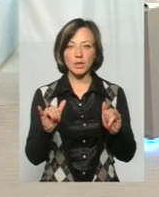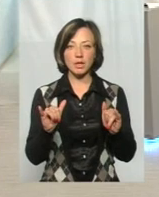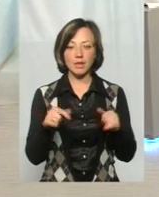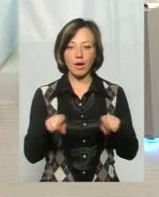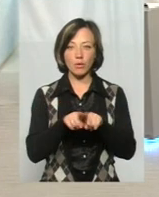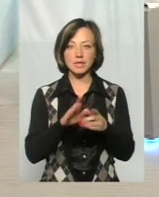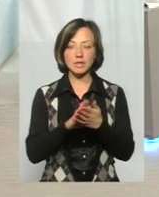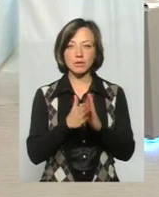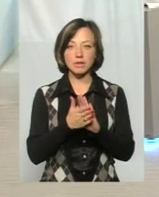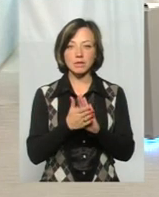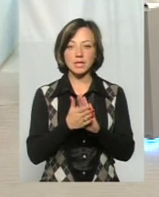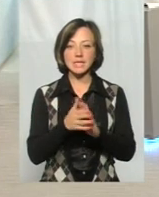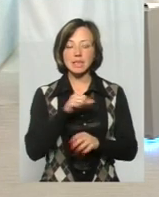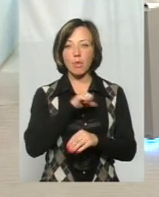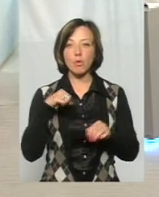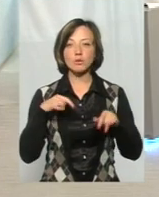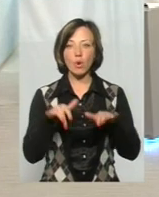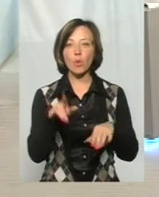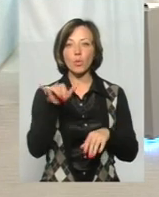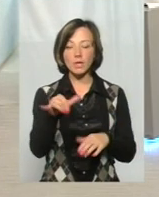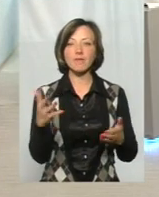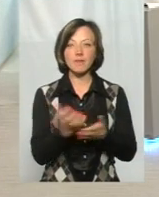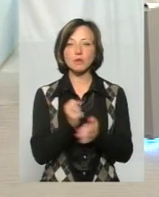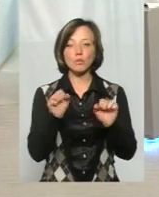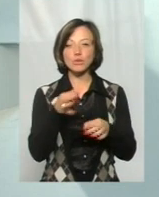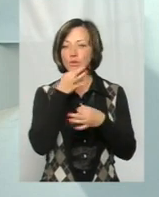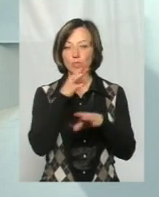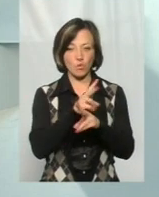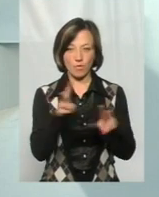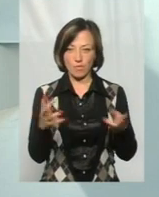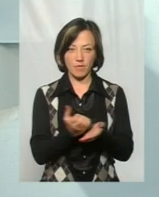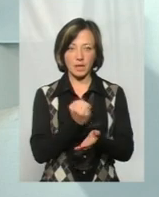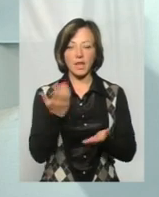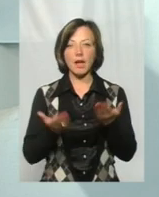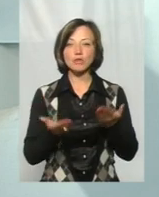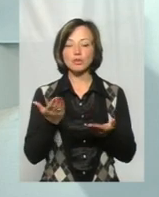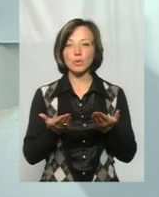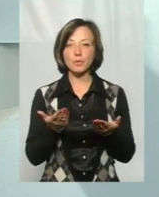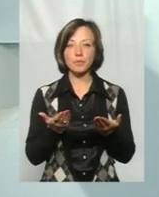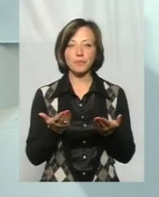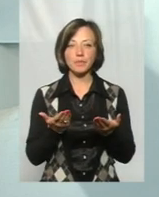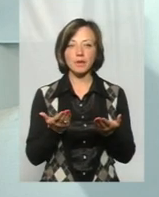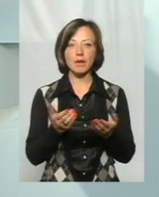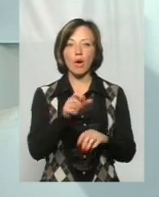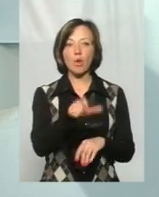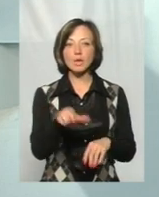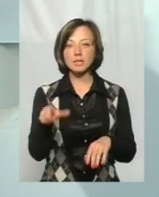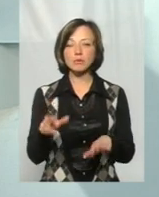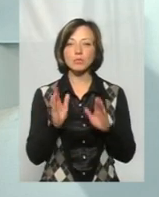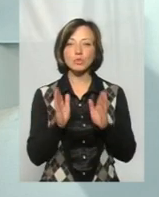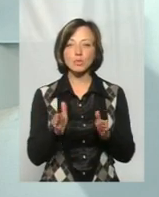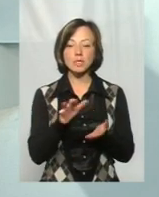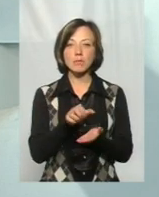тенденцію самої тої справи, що в них вийшло і може вийти в когось іншого. Якщо в тих осіб, які